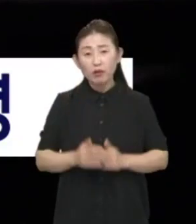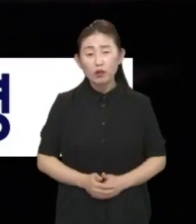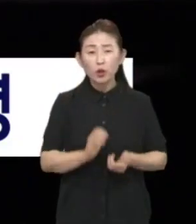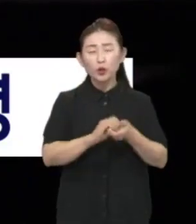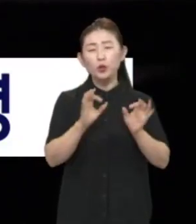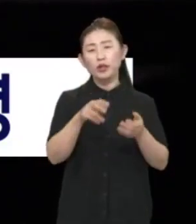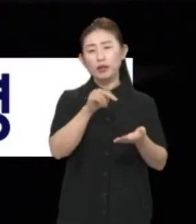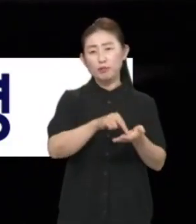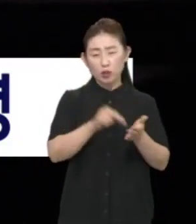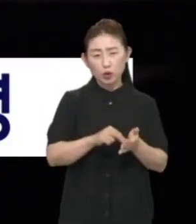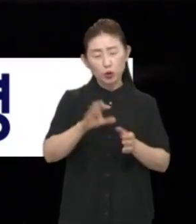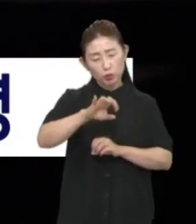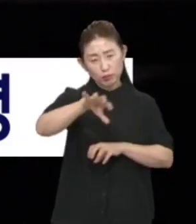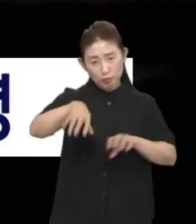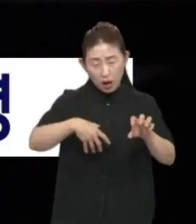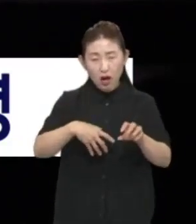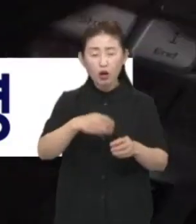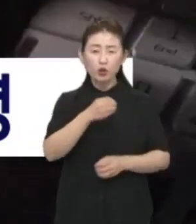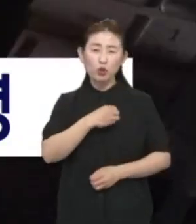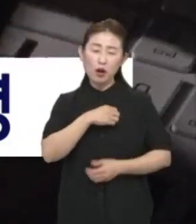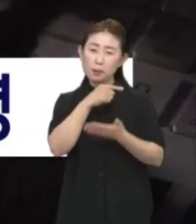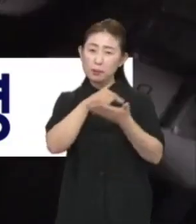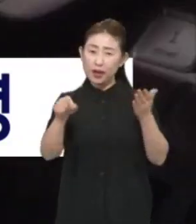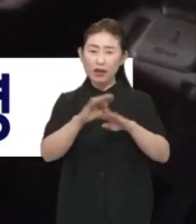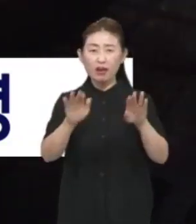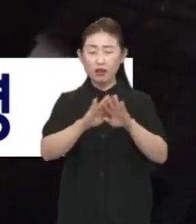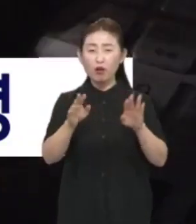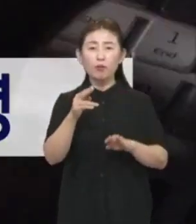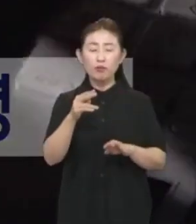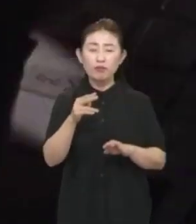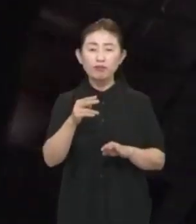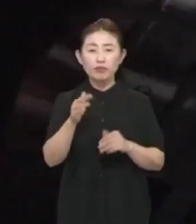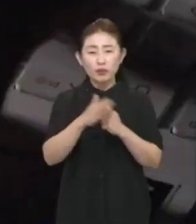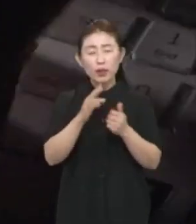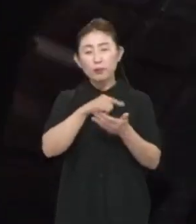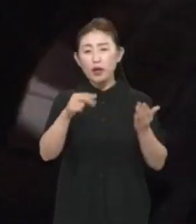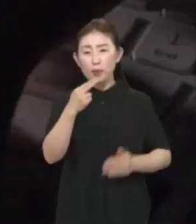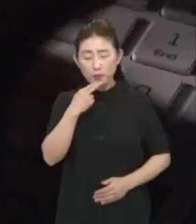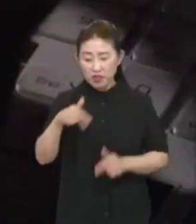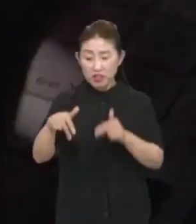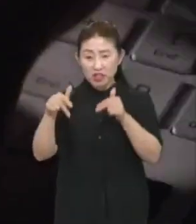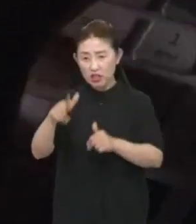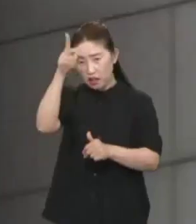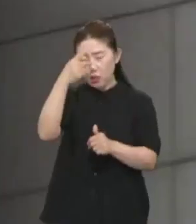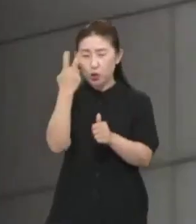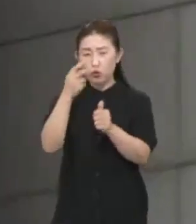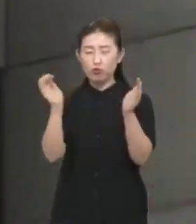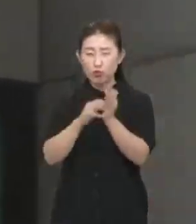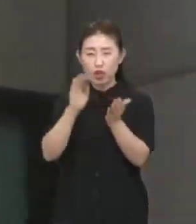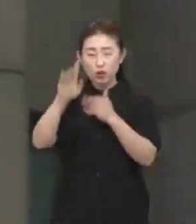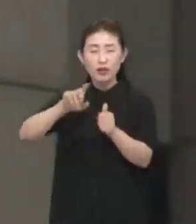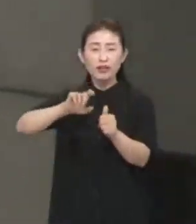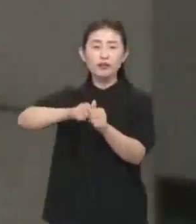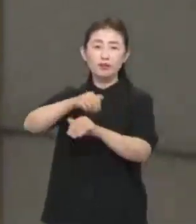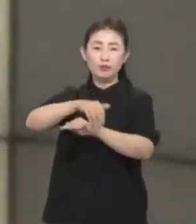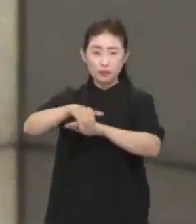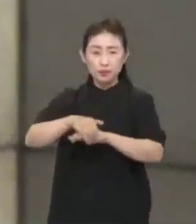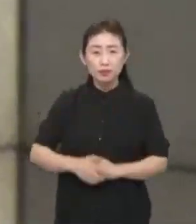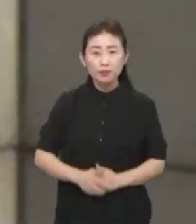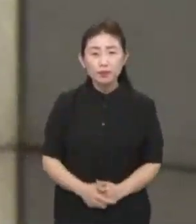측은 채권 보존 등을 통해 실제 조합원 피해는 없을 거라며 해당 직원을 경찰 조사 이후 징계 조치하기로